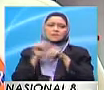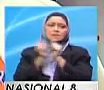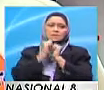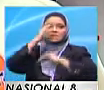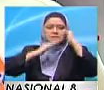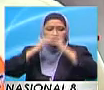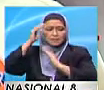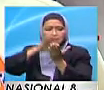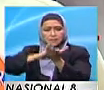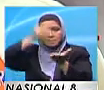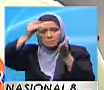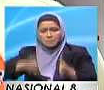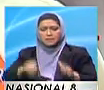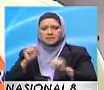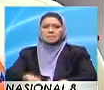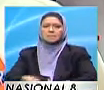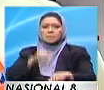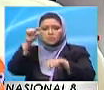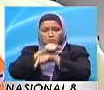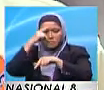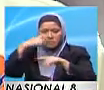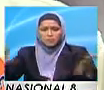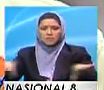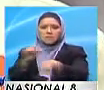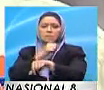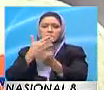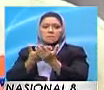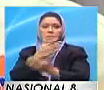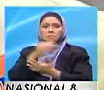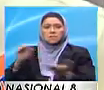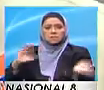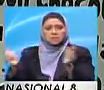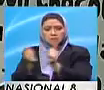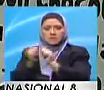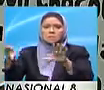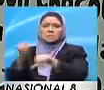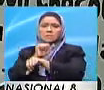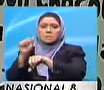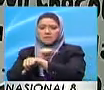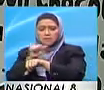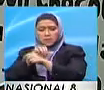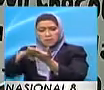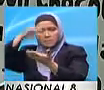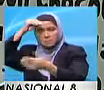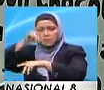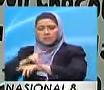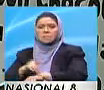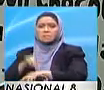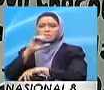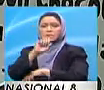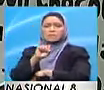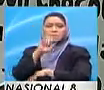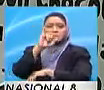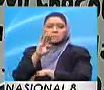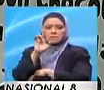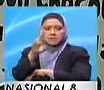pelajar-pelajar pun dapat membuat kerja dengan baik berbanding mereka membuat kerja di cyber cafe lah. Melalui pusat internet ni, saya dapat sikit